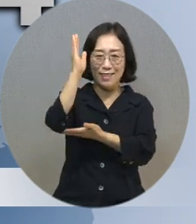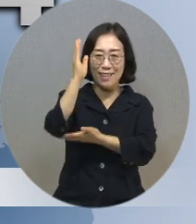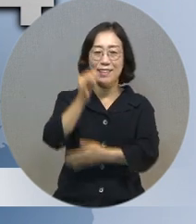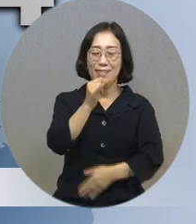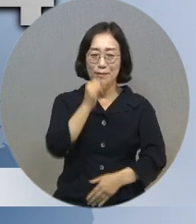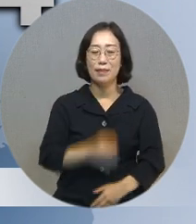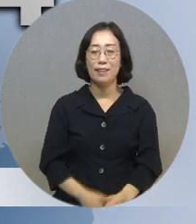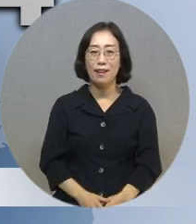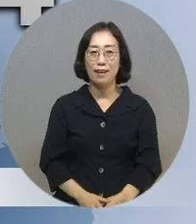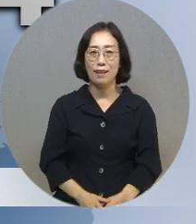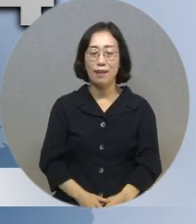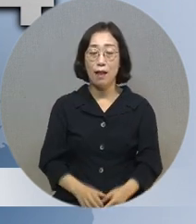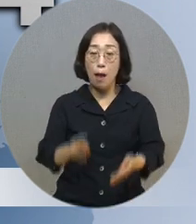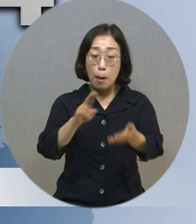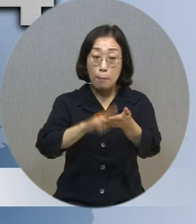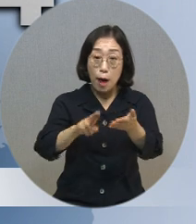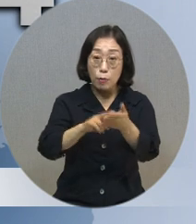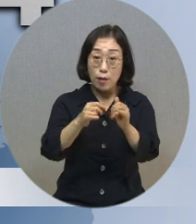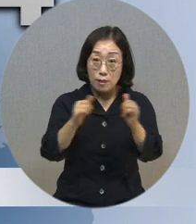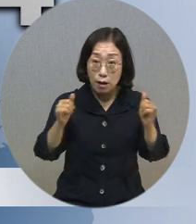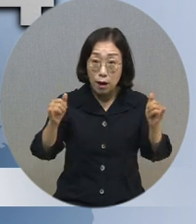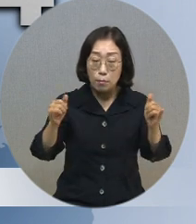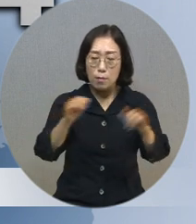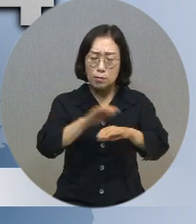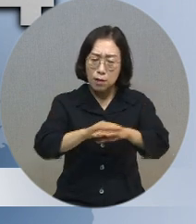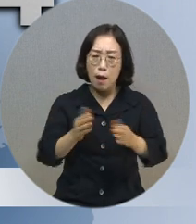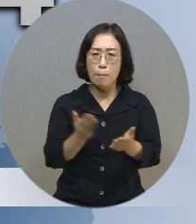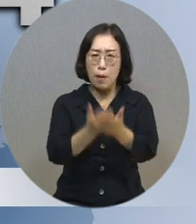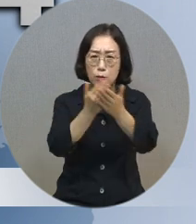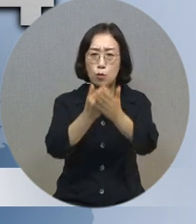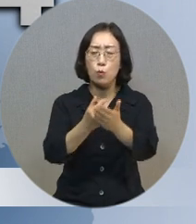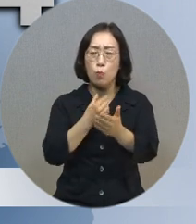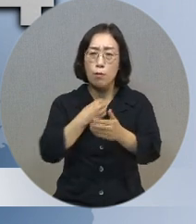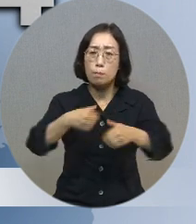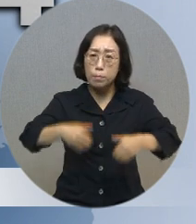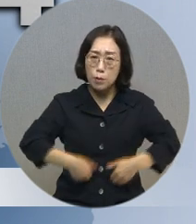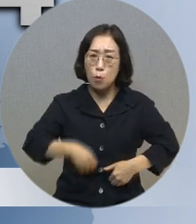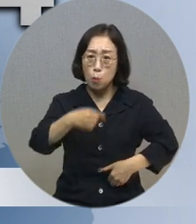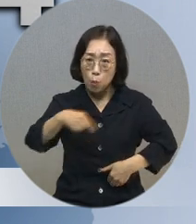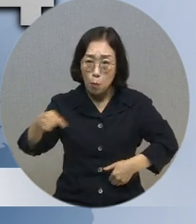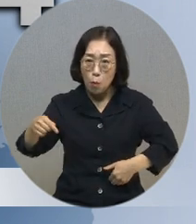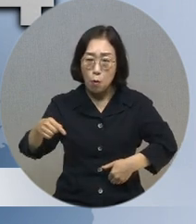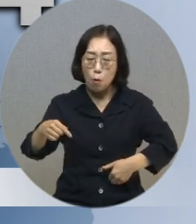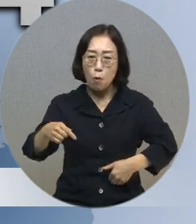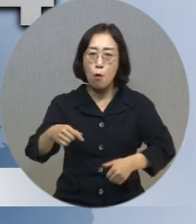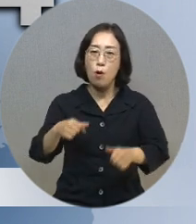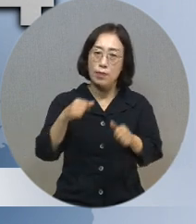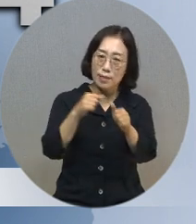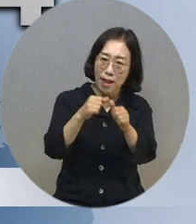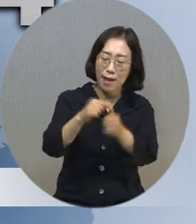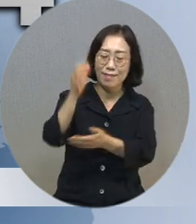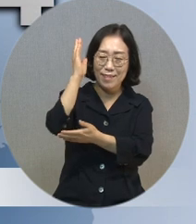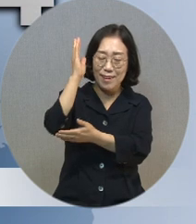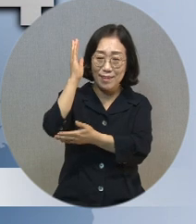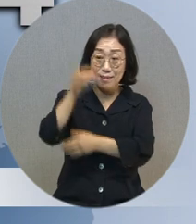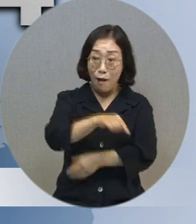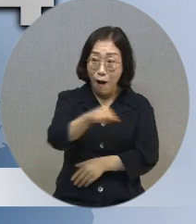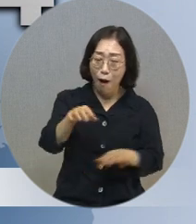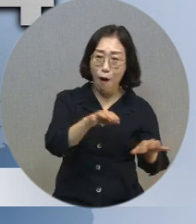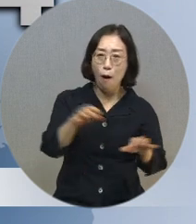건데요 애니메이터로서 성장을 위해 필요한 것은 무엇인지 아낌없는 조언으로 뜨거운 반응을